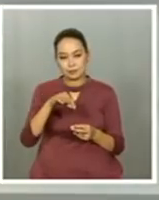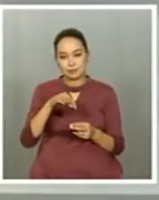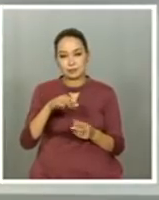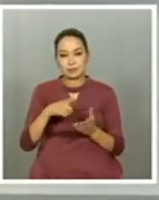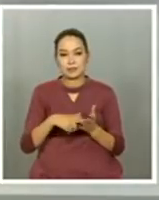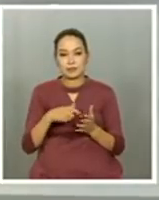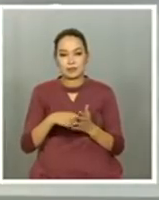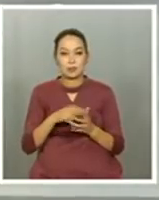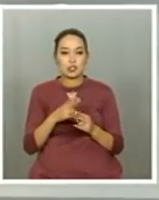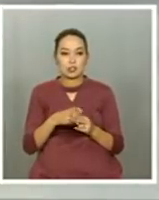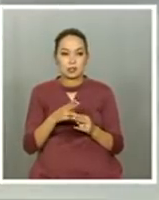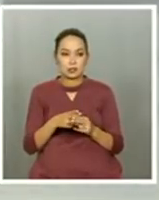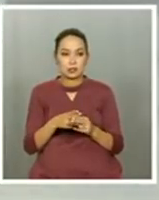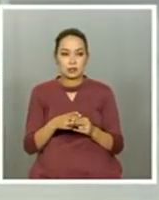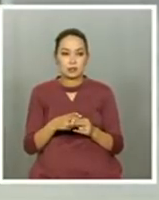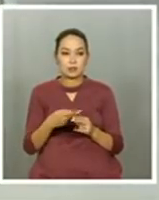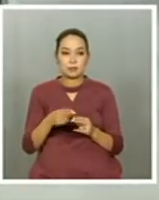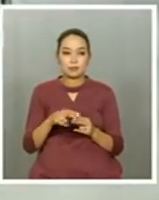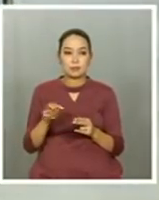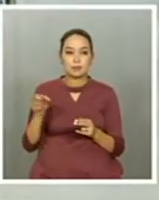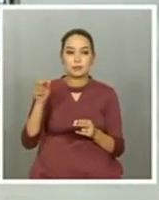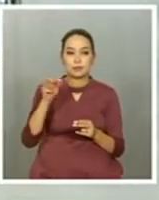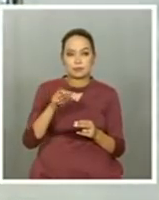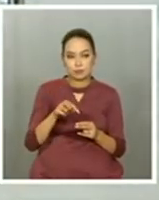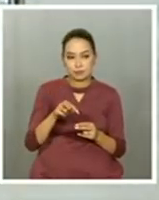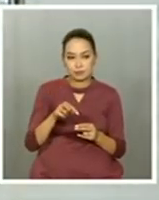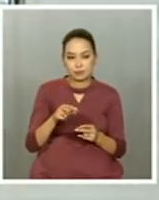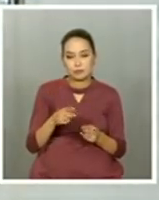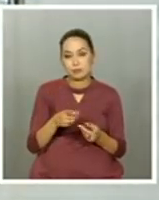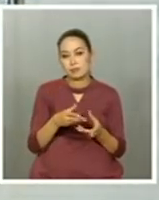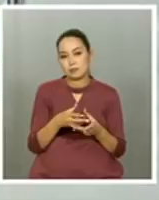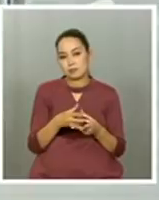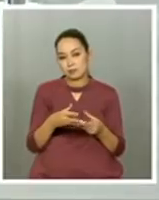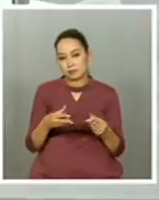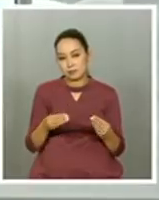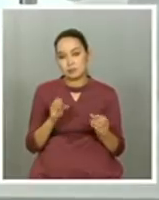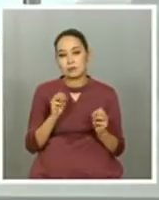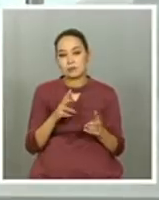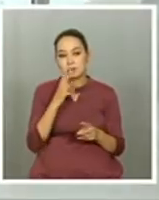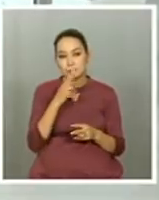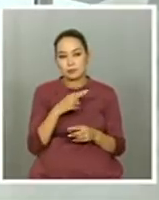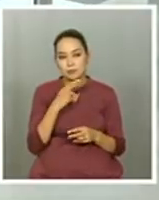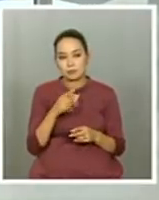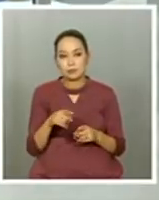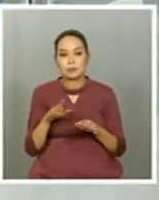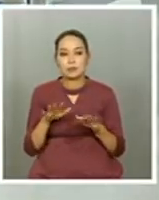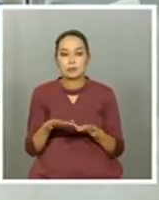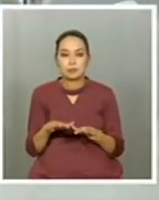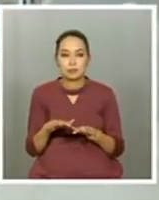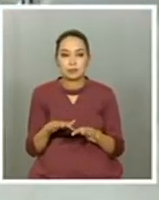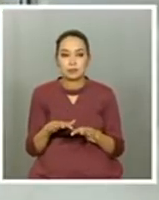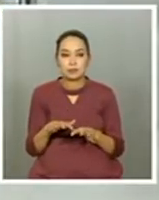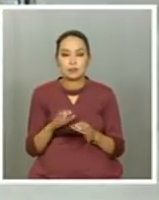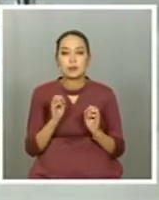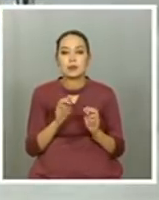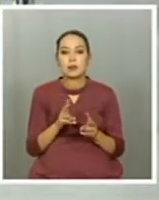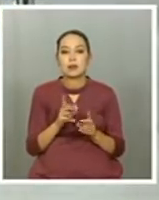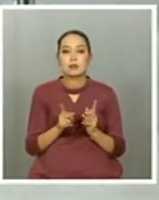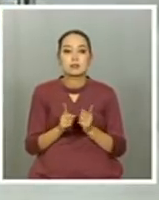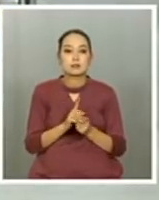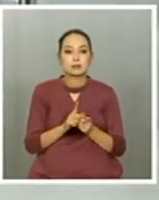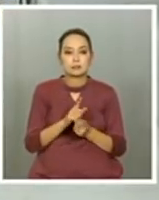Оларды темір шегені мыс сульфатының ерітіндісіне саламыз, және бұл жерде қандай реакция жүретінін